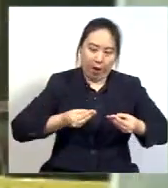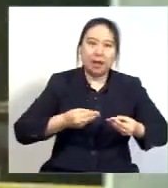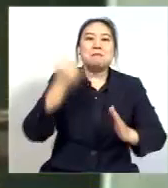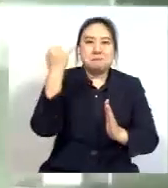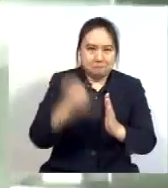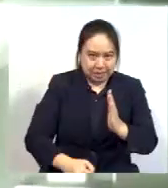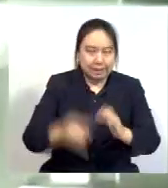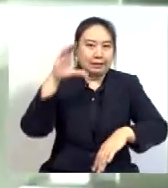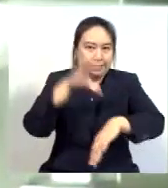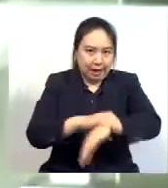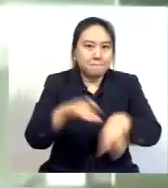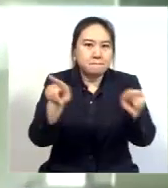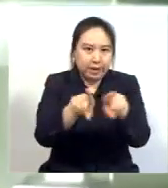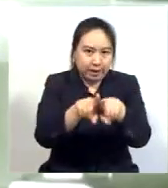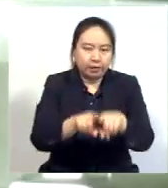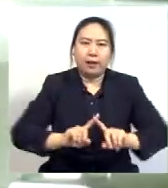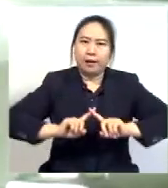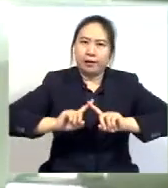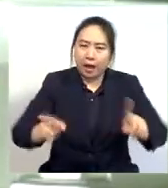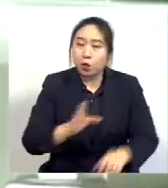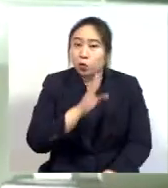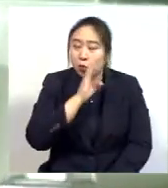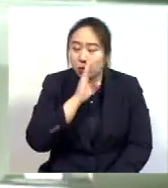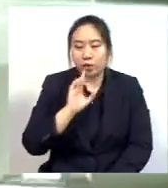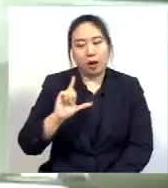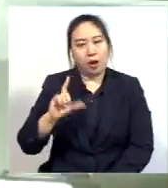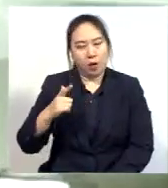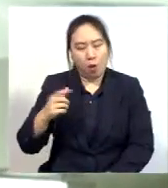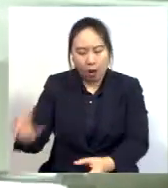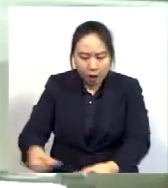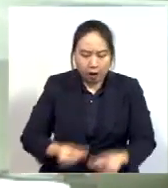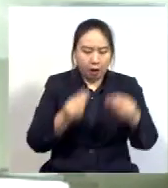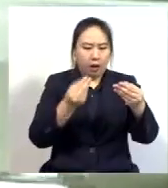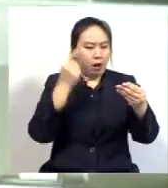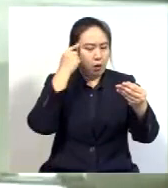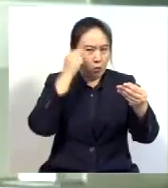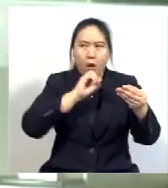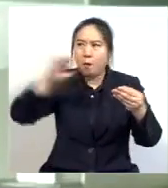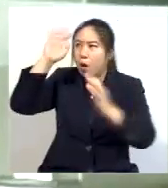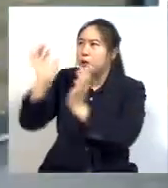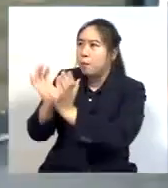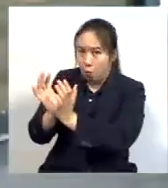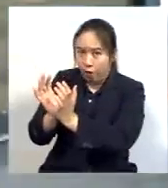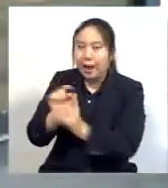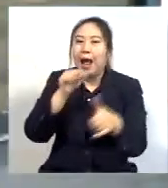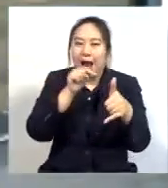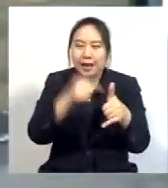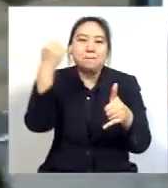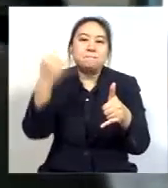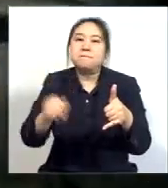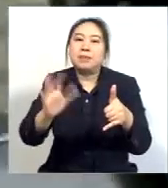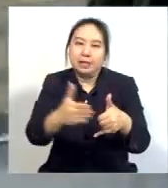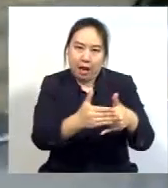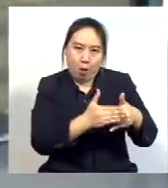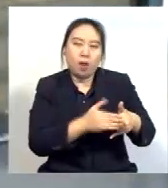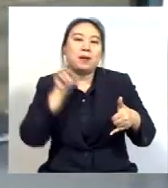จรแต่ถ้าหากใครครอบครองไว้แล้วก็แจ้งเจ้าหน้าที่ตำรวจนะคะอันนี้เจ้าหน้าที่จะกันไว้เป็นพยานซึ่งตอน